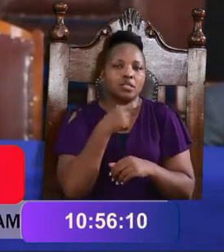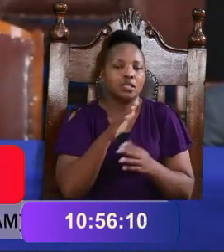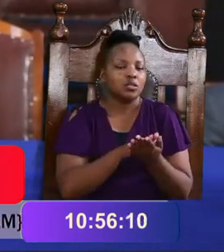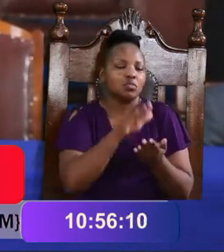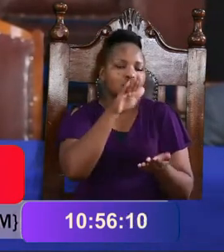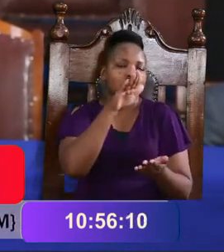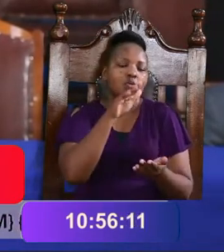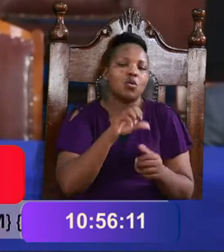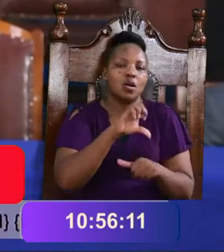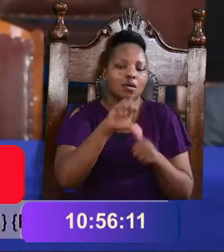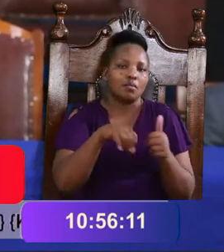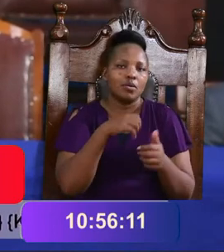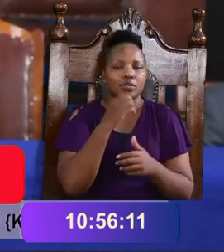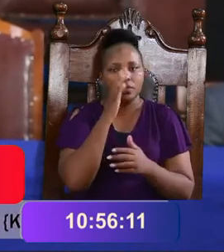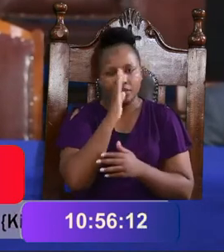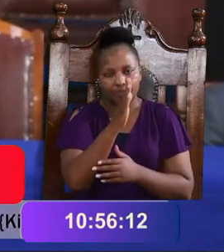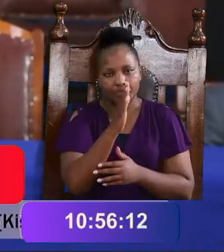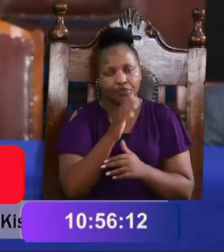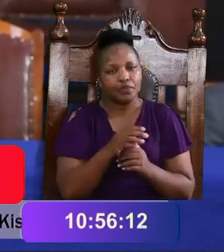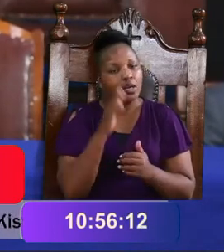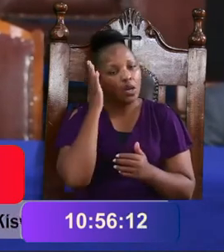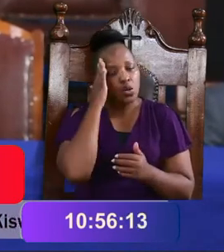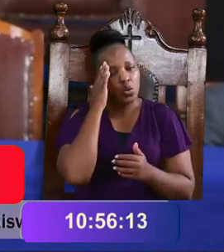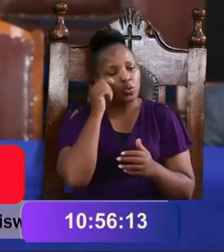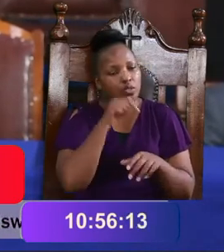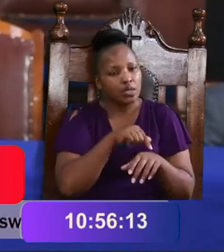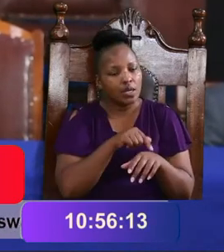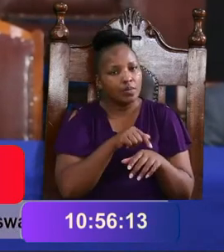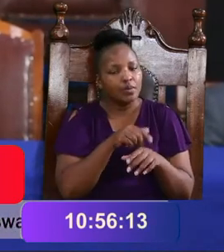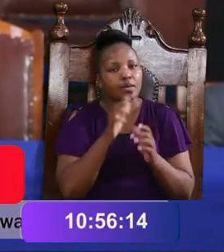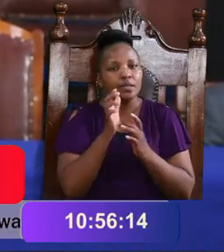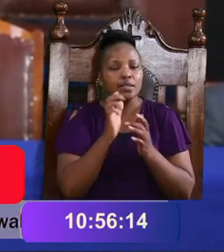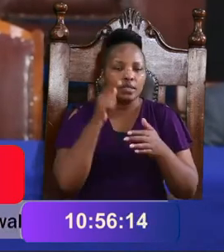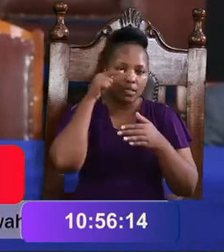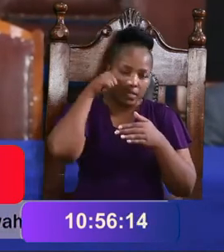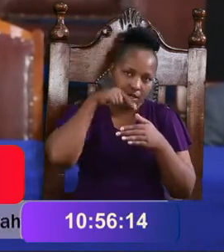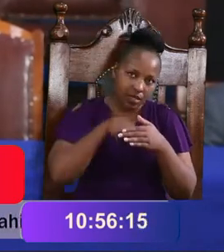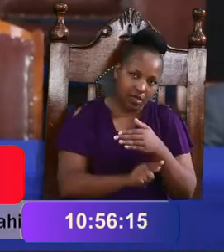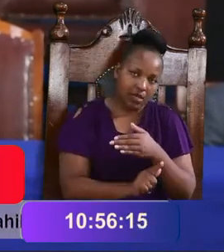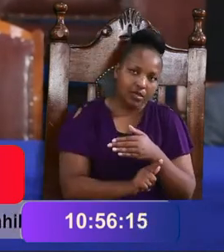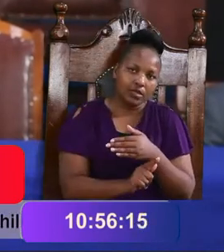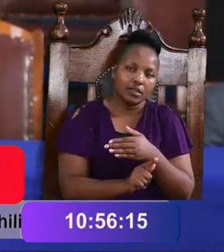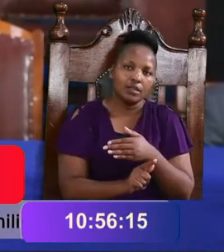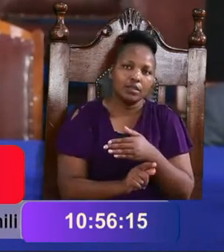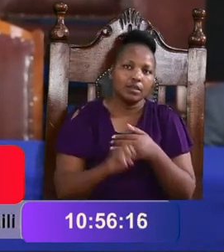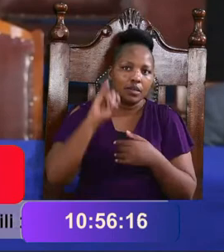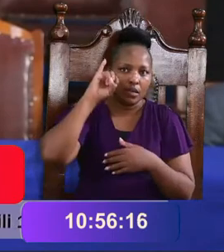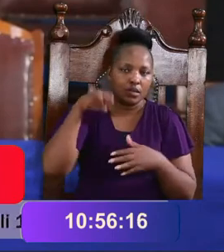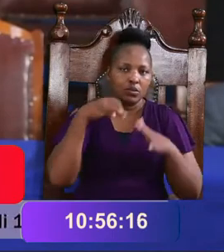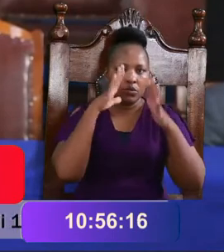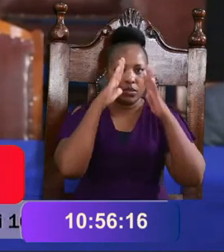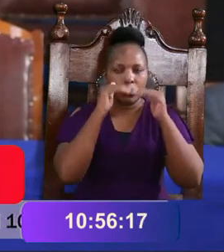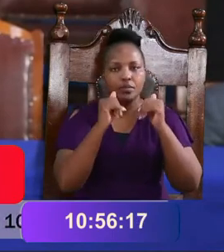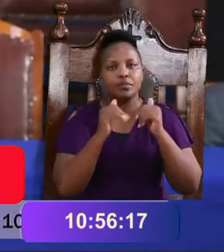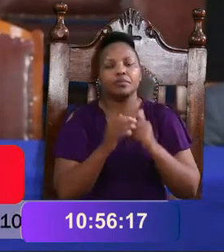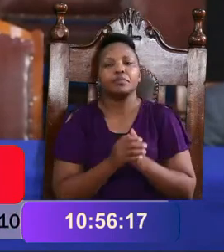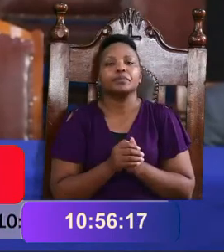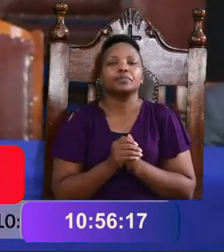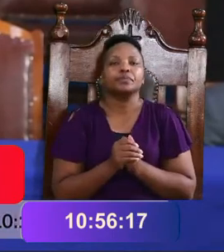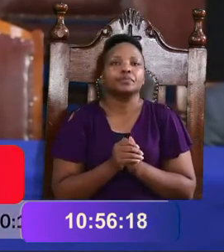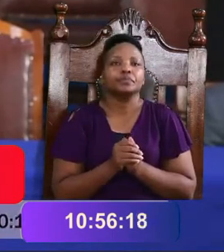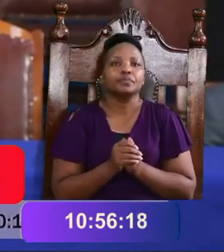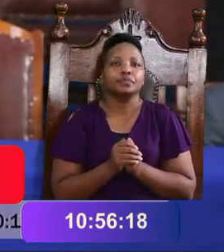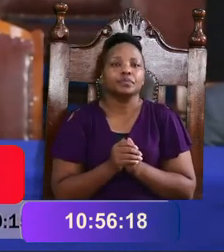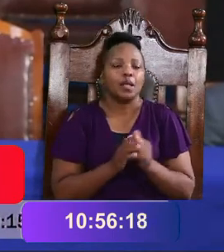that. Lakini ni vizuri kujua wakati Yesu Kristo aliingia katika mji wa Yerusalemu. Kwa hivyo plan to